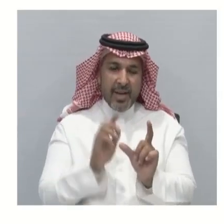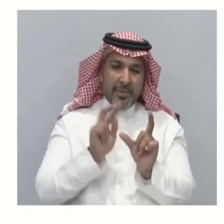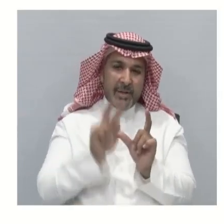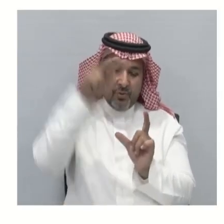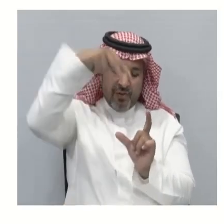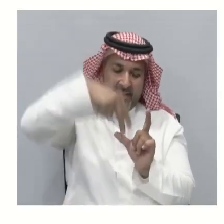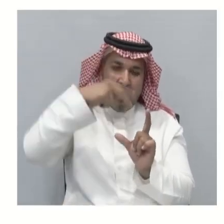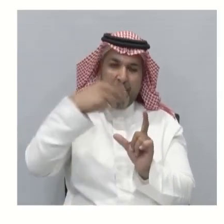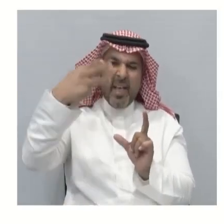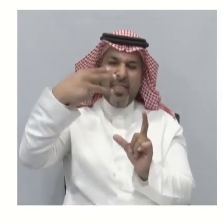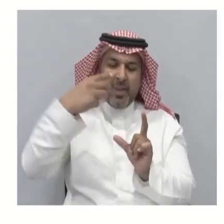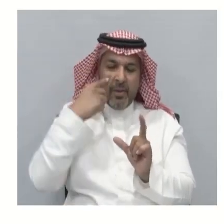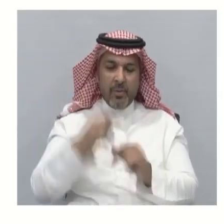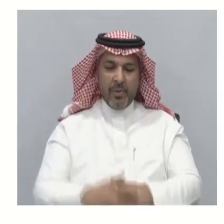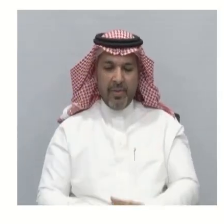والبي